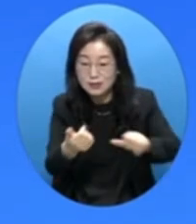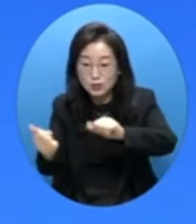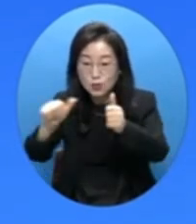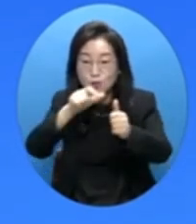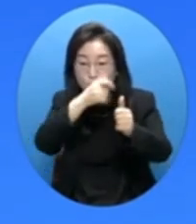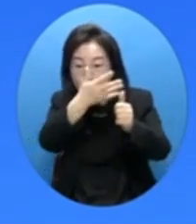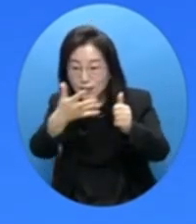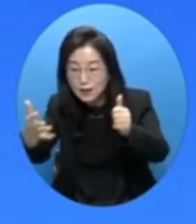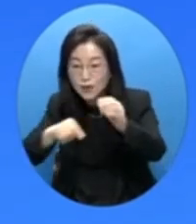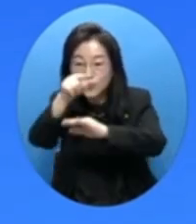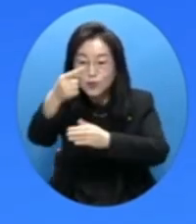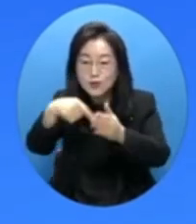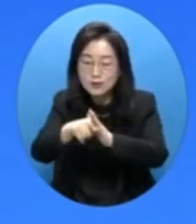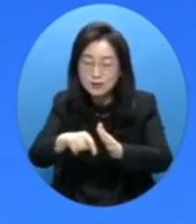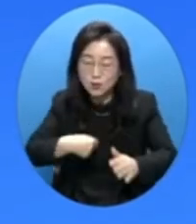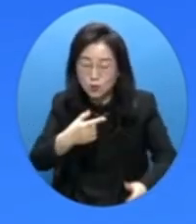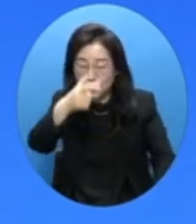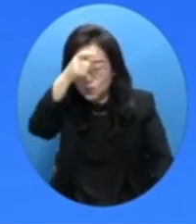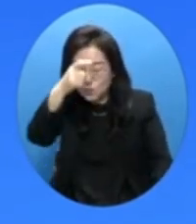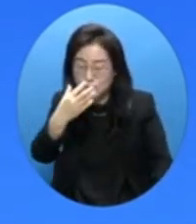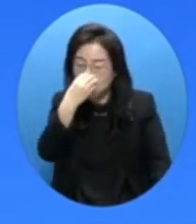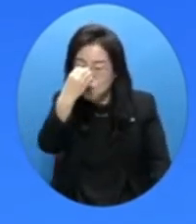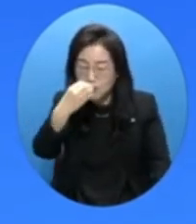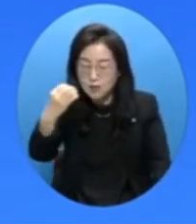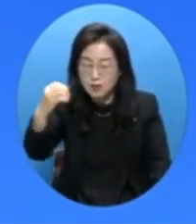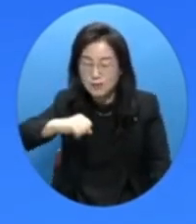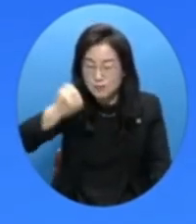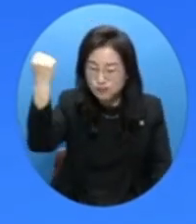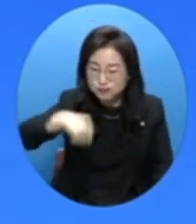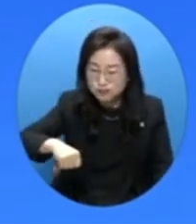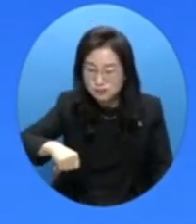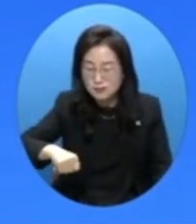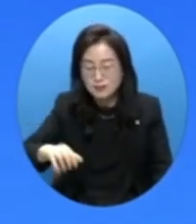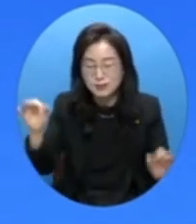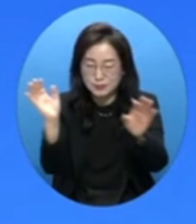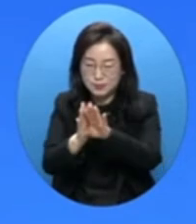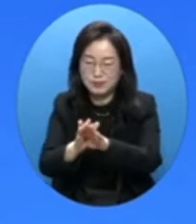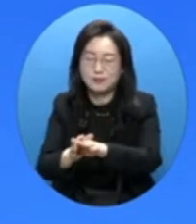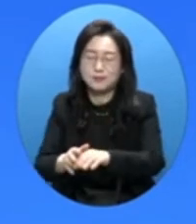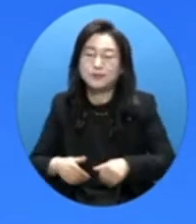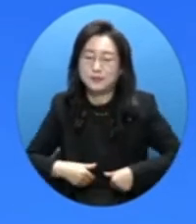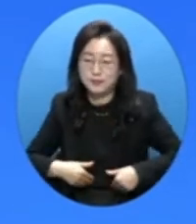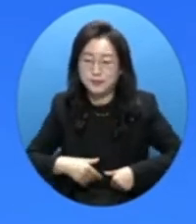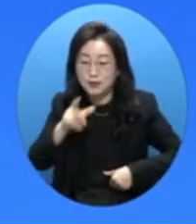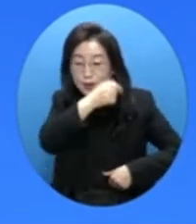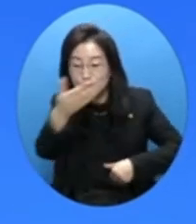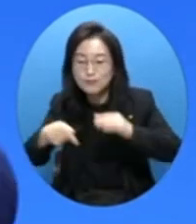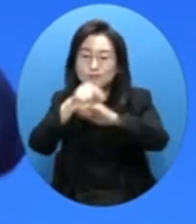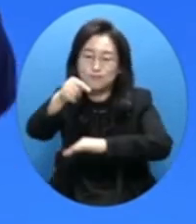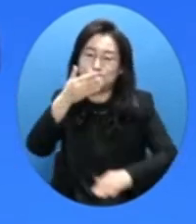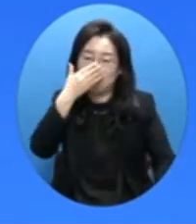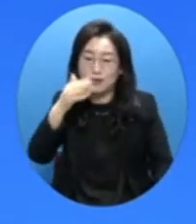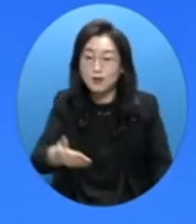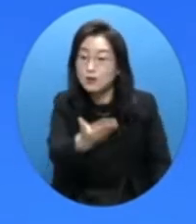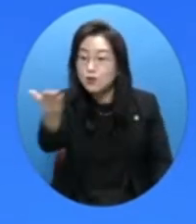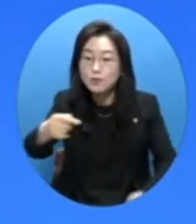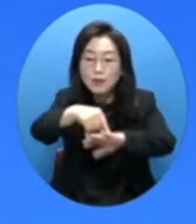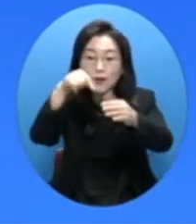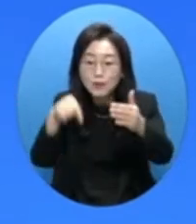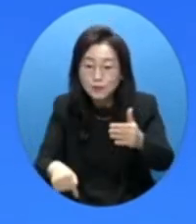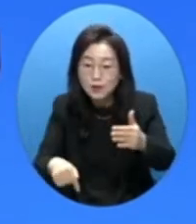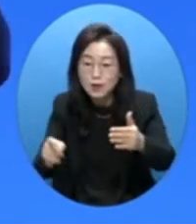나의 고집과 교만과 불순종이 죽어야 되는 것입니다 그래야 요단강을 건너갈 수 있습니다 지금 여러분 마음 가운데